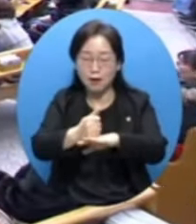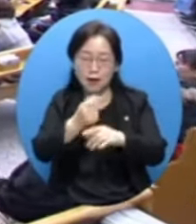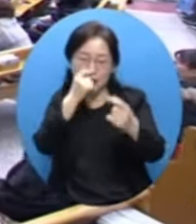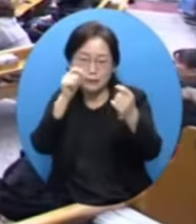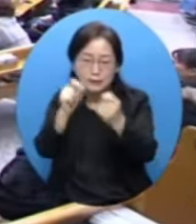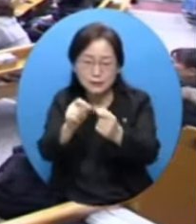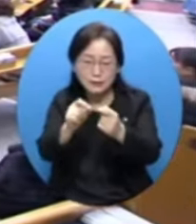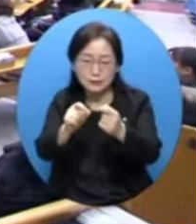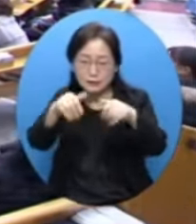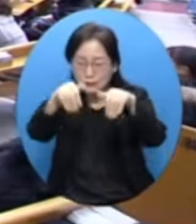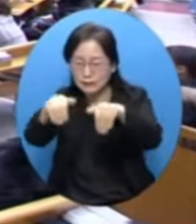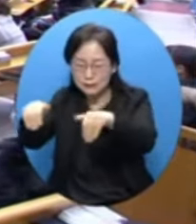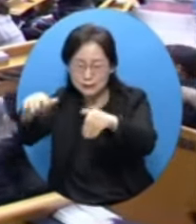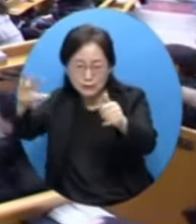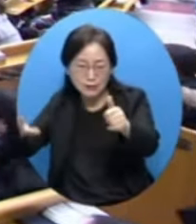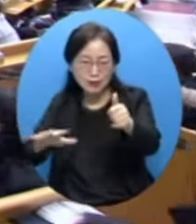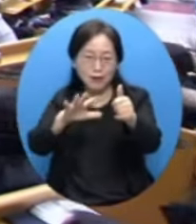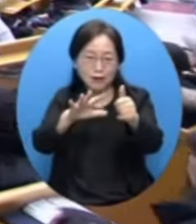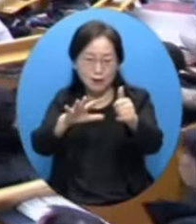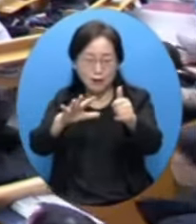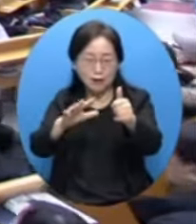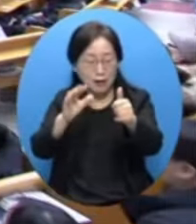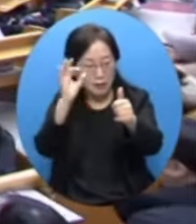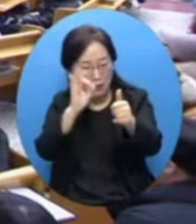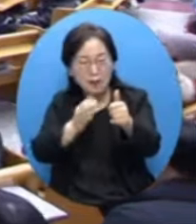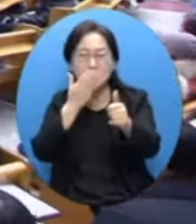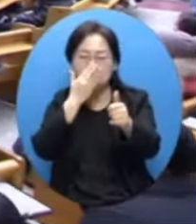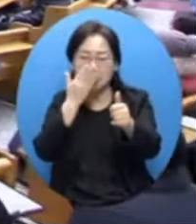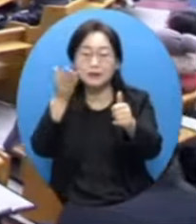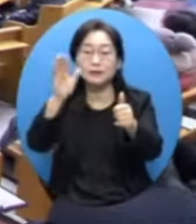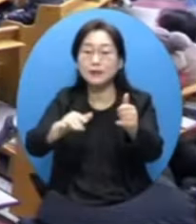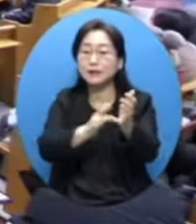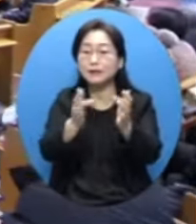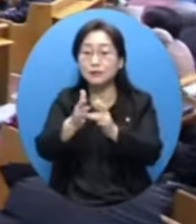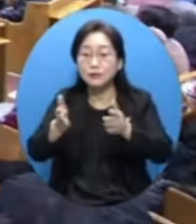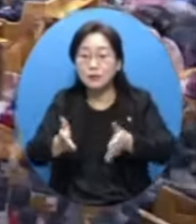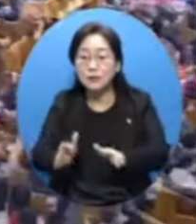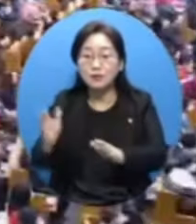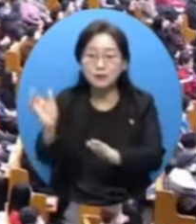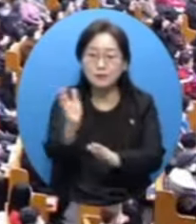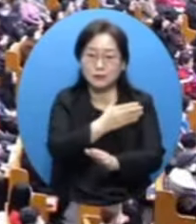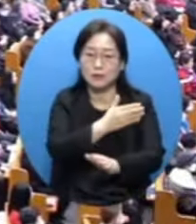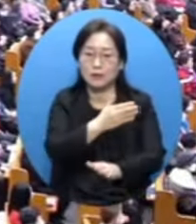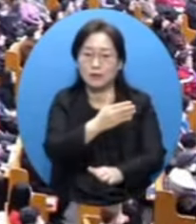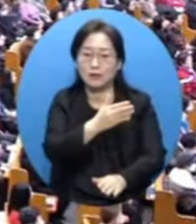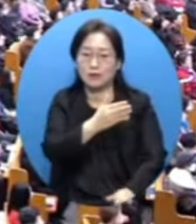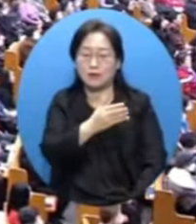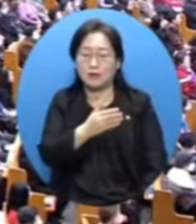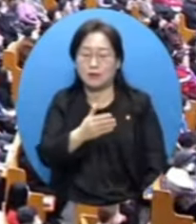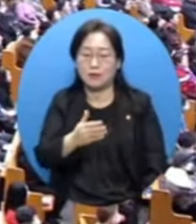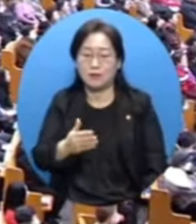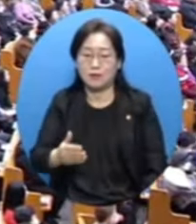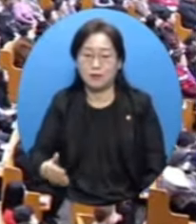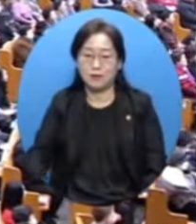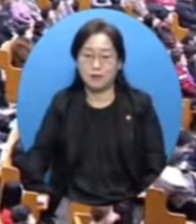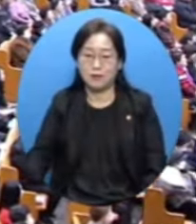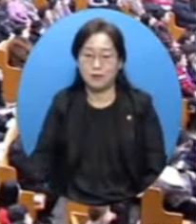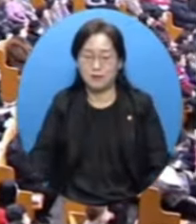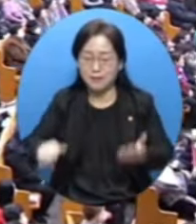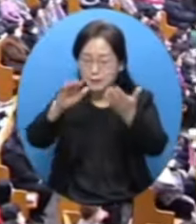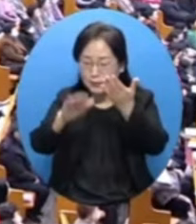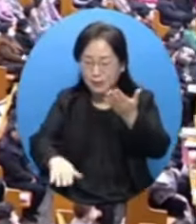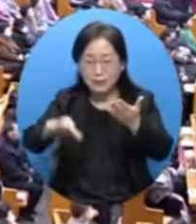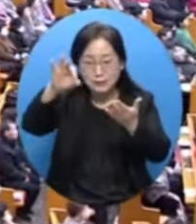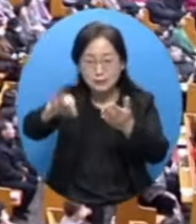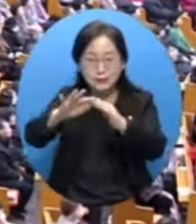신들만 와서 볼 수 있었을 것입니다 그러나 예수님은 태어나실 때부터 낳고 천한